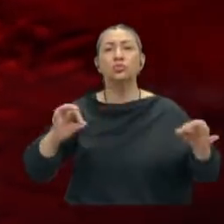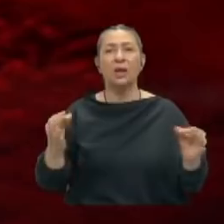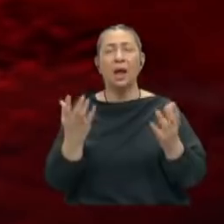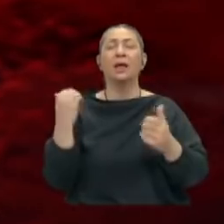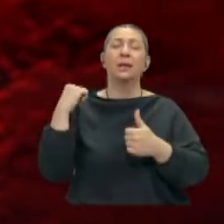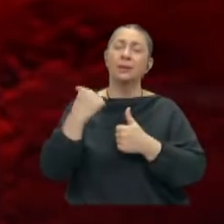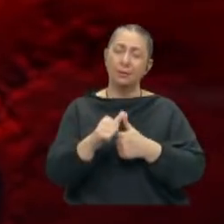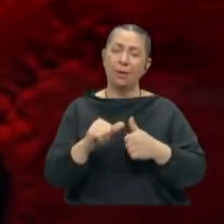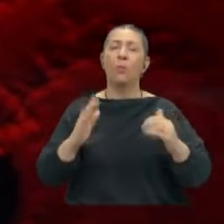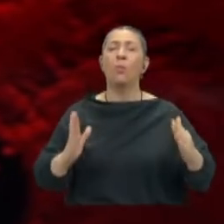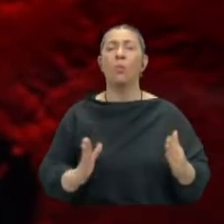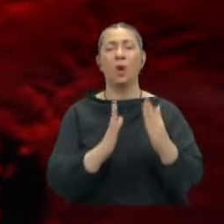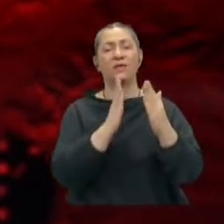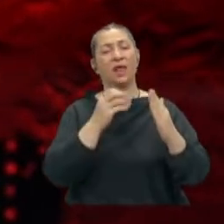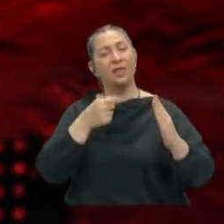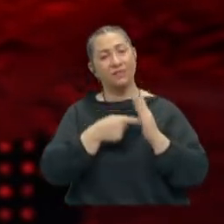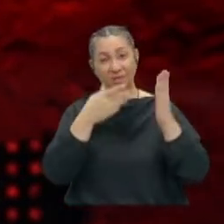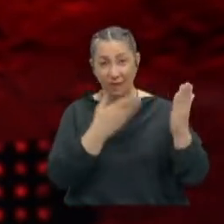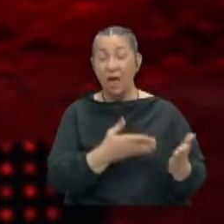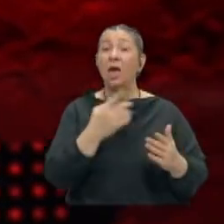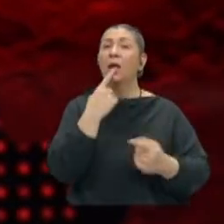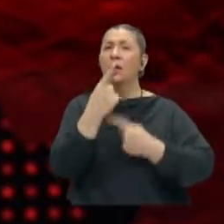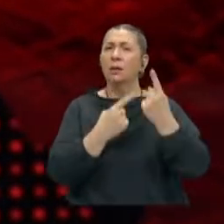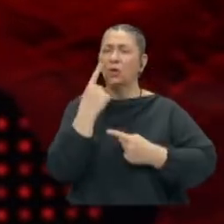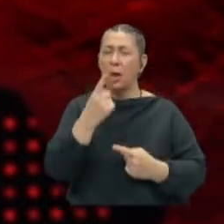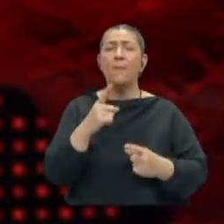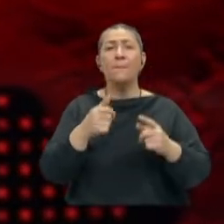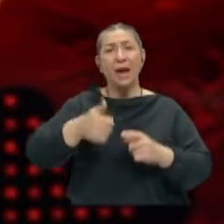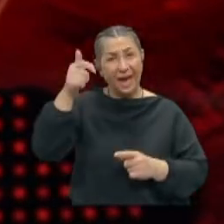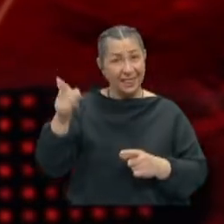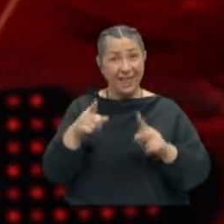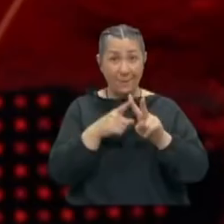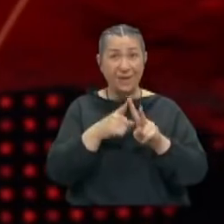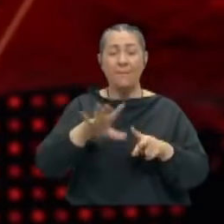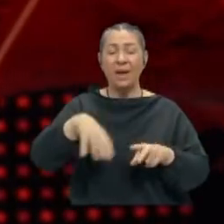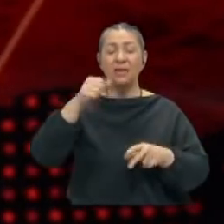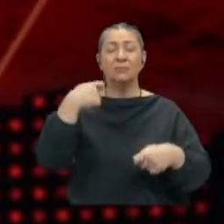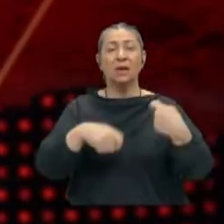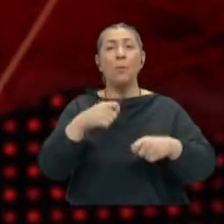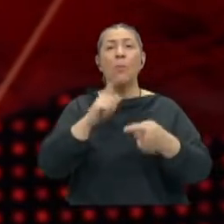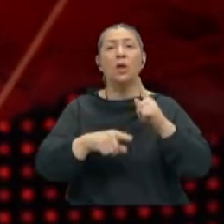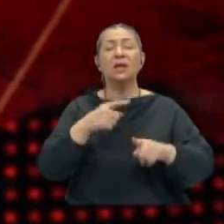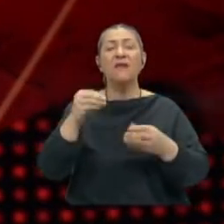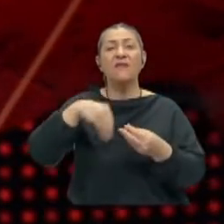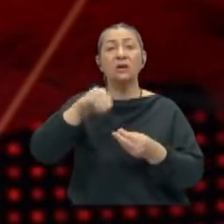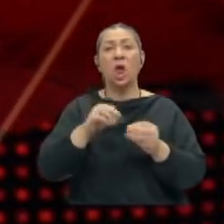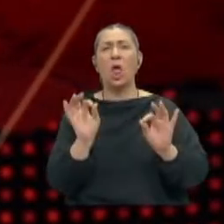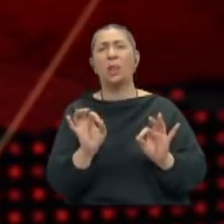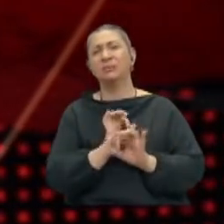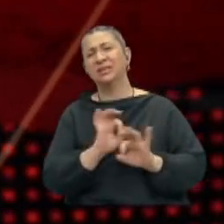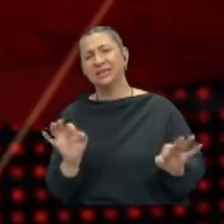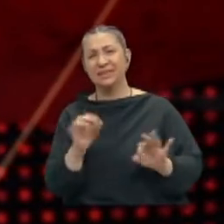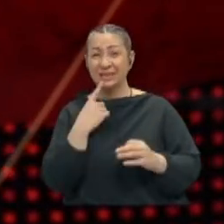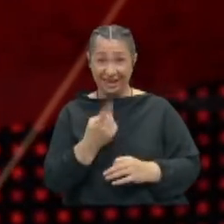cümlelerle yine muhalefetin hedefinde. İddiaya göre Bakan Nebati Merkez Bankası'nın politika faizini